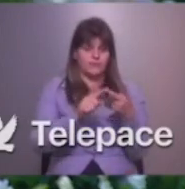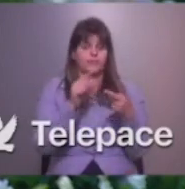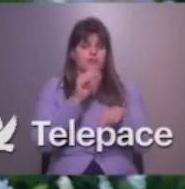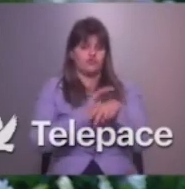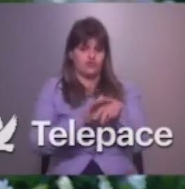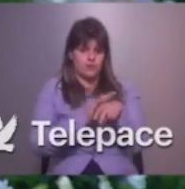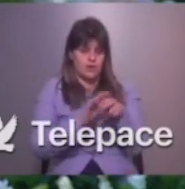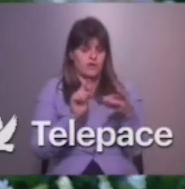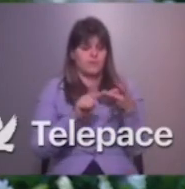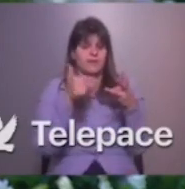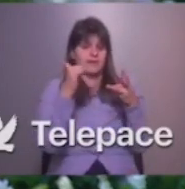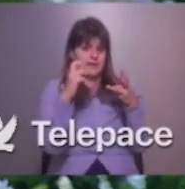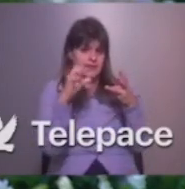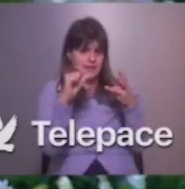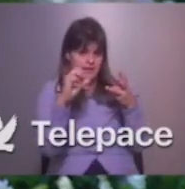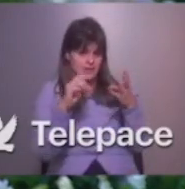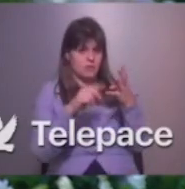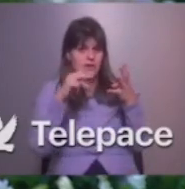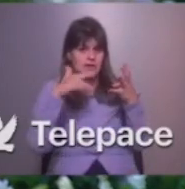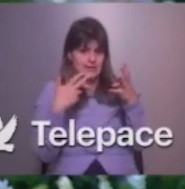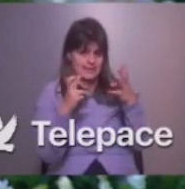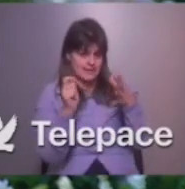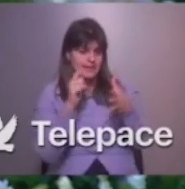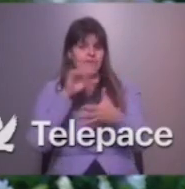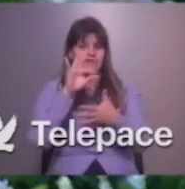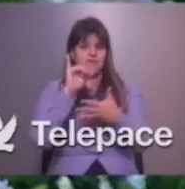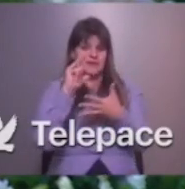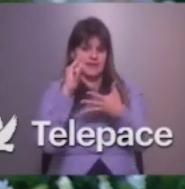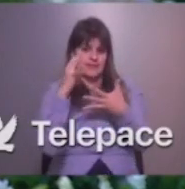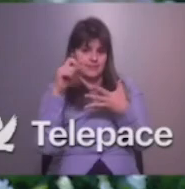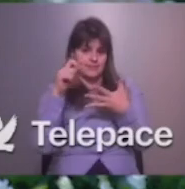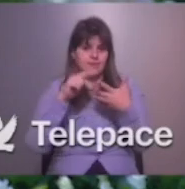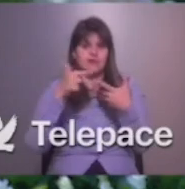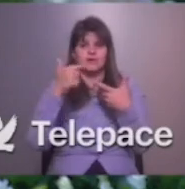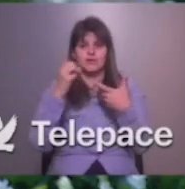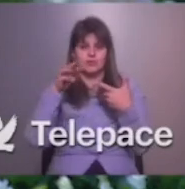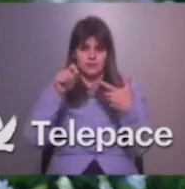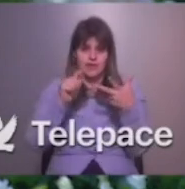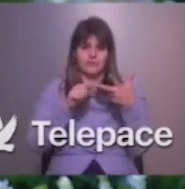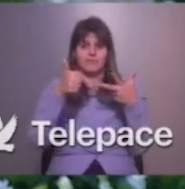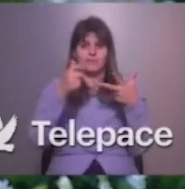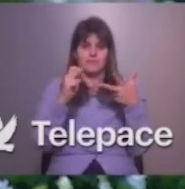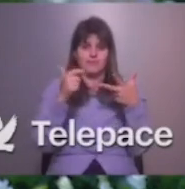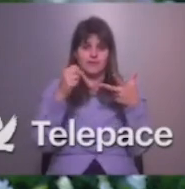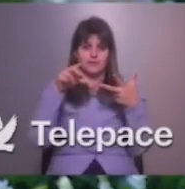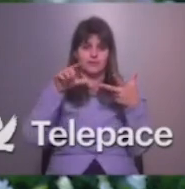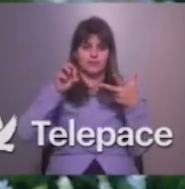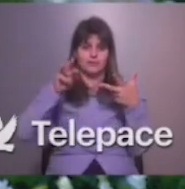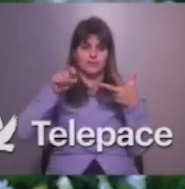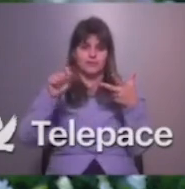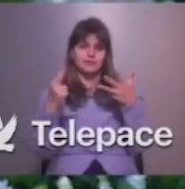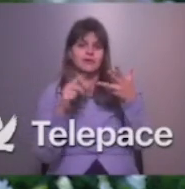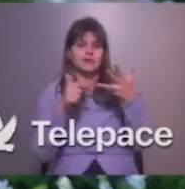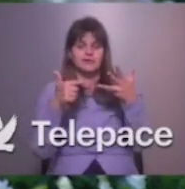lo Zelota e Giuda di Giacomo. Filippo e Tomé, Bartolomeo e